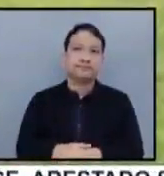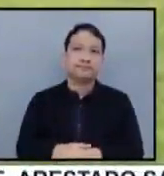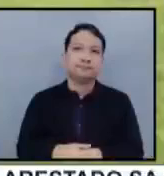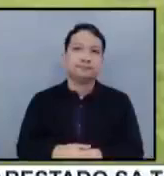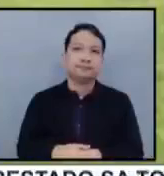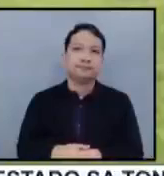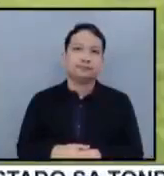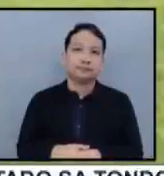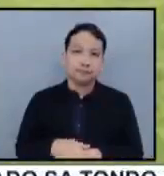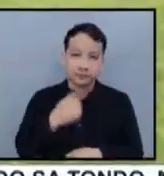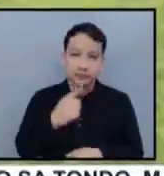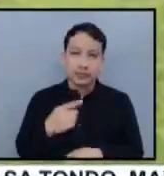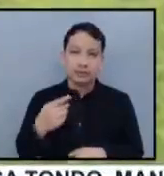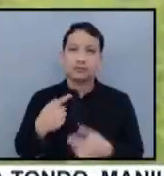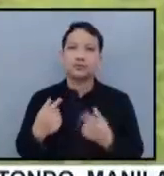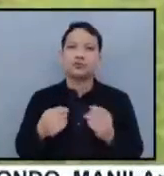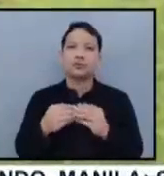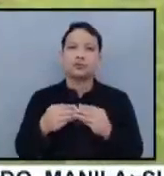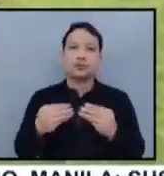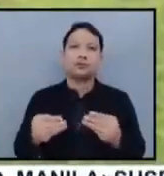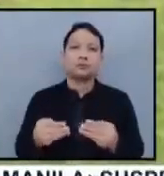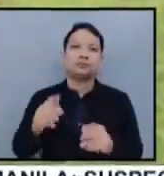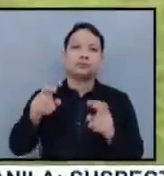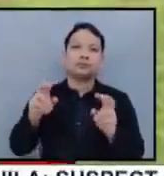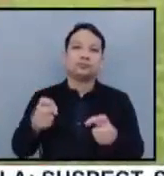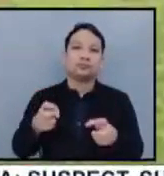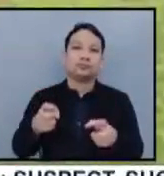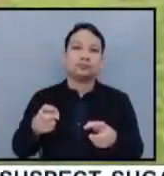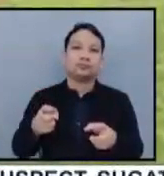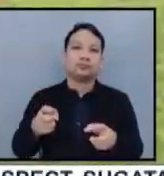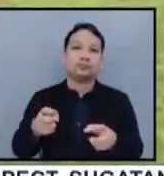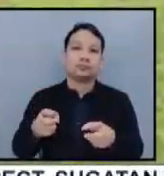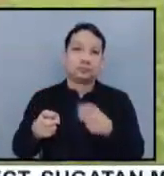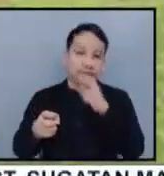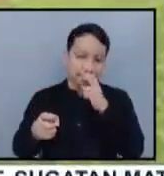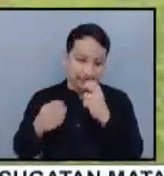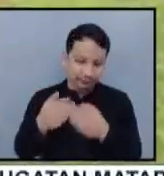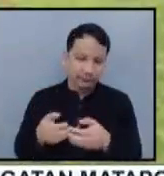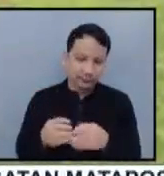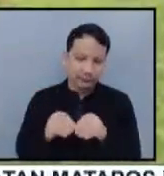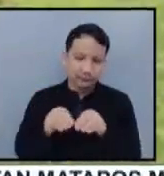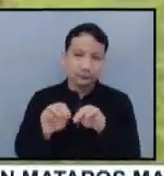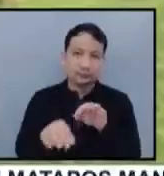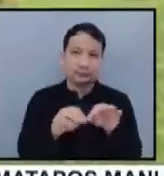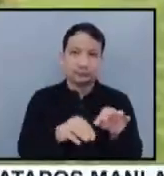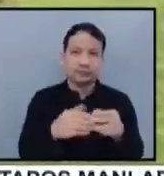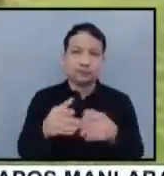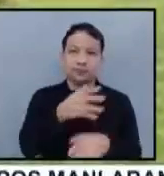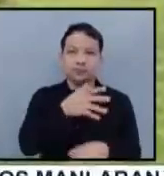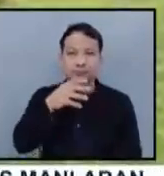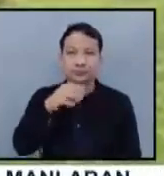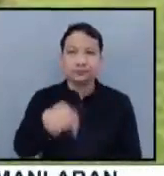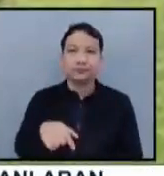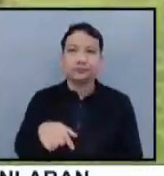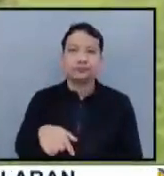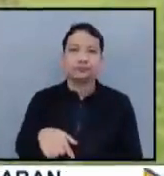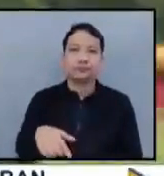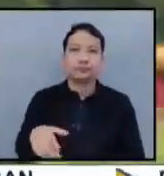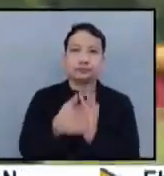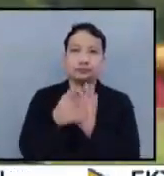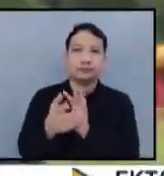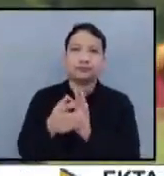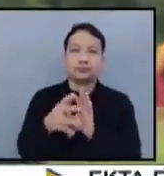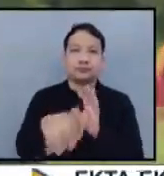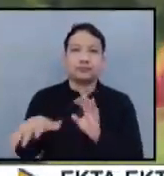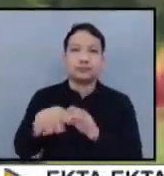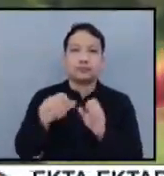method, no, is what we call the community sustainable farming. So, this is a community-based program na namimili